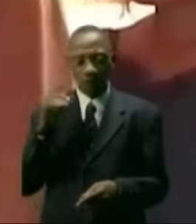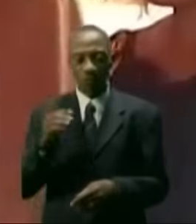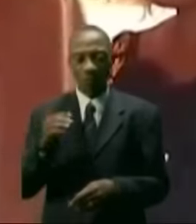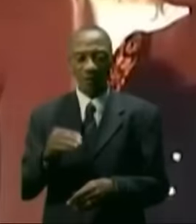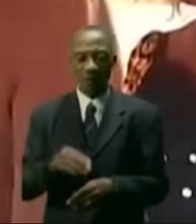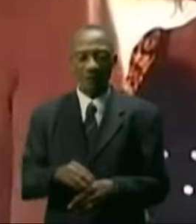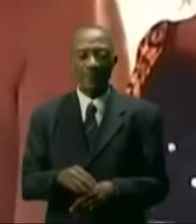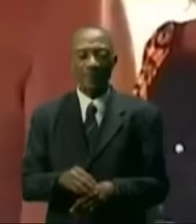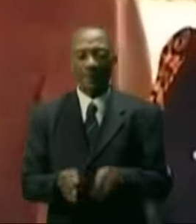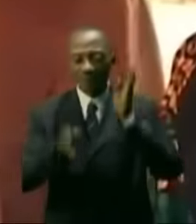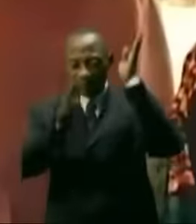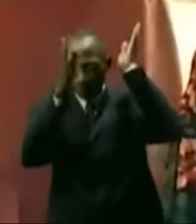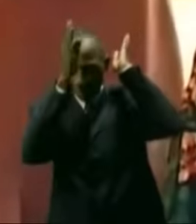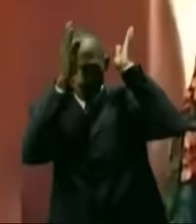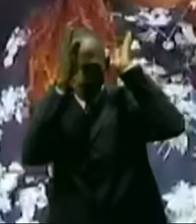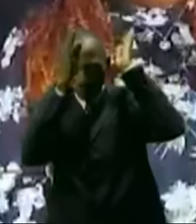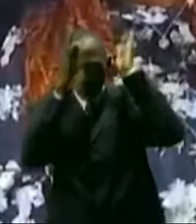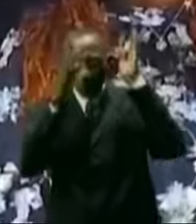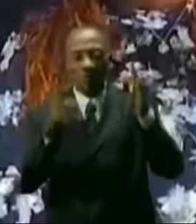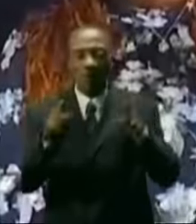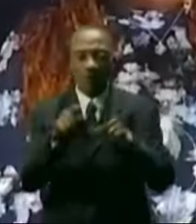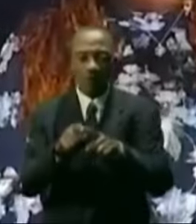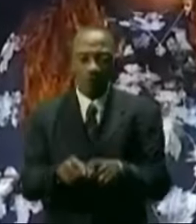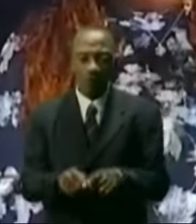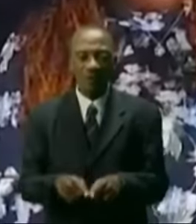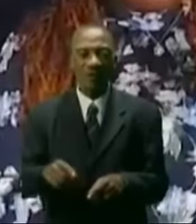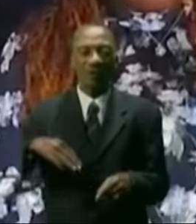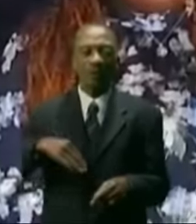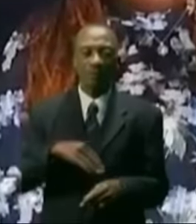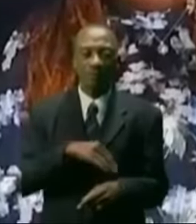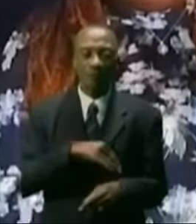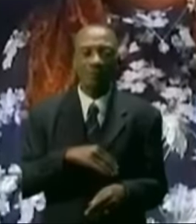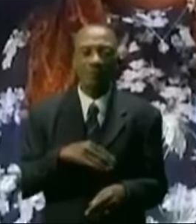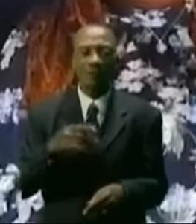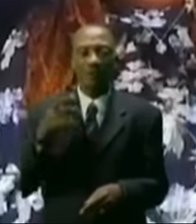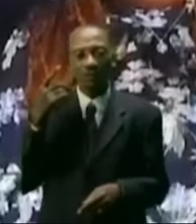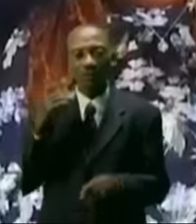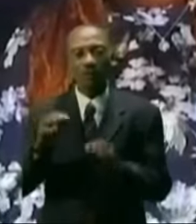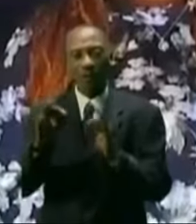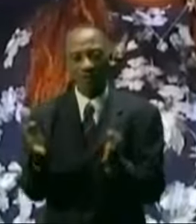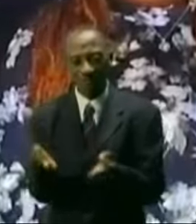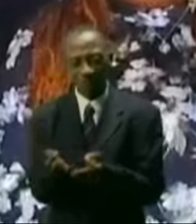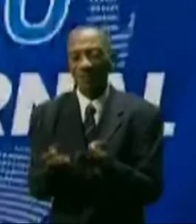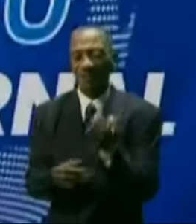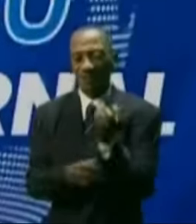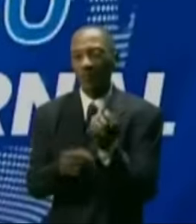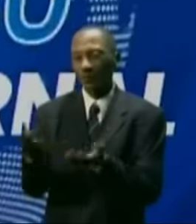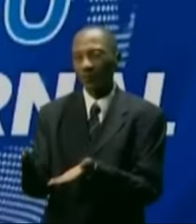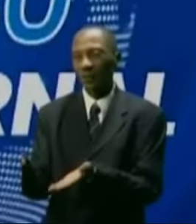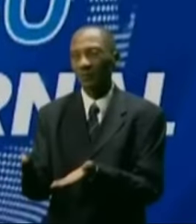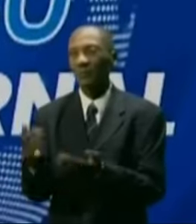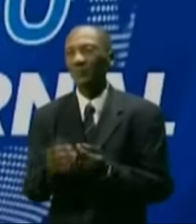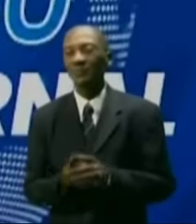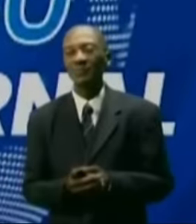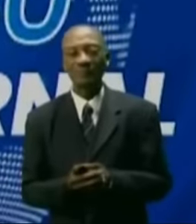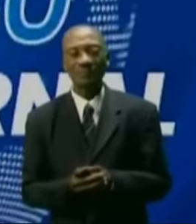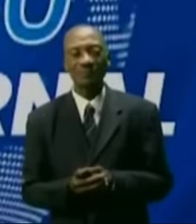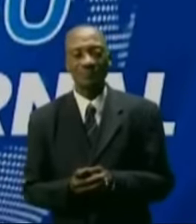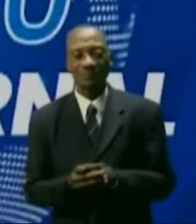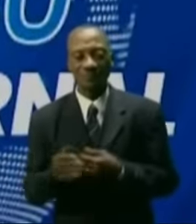de l'Université Congo, ainsi que des membres des familles de retraités. Et la